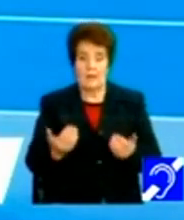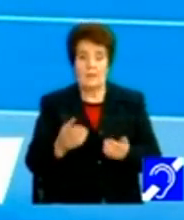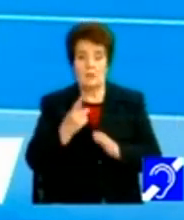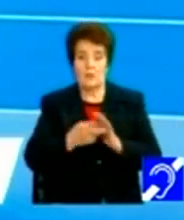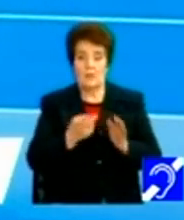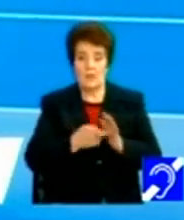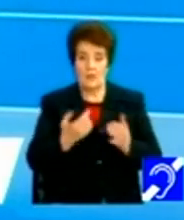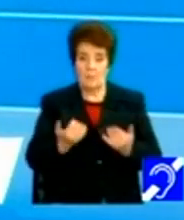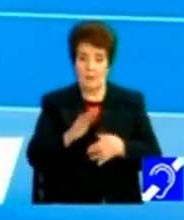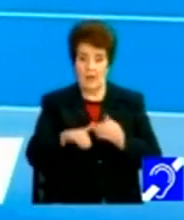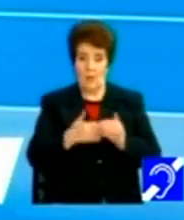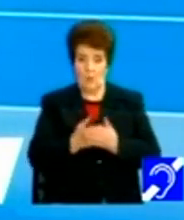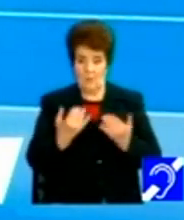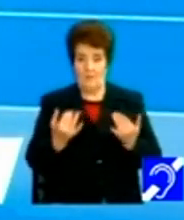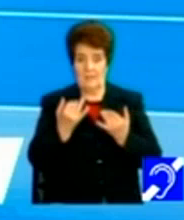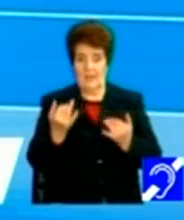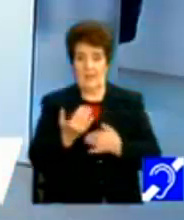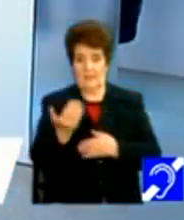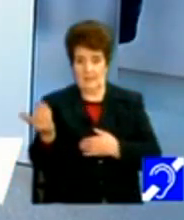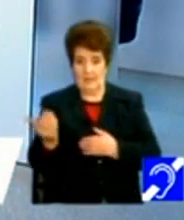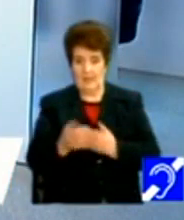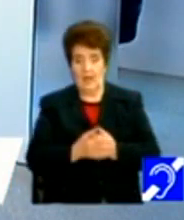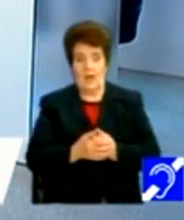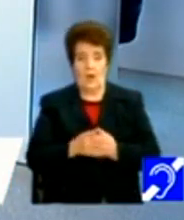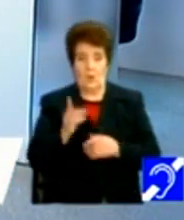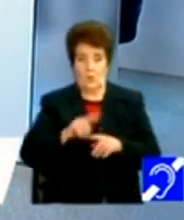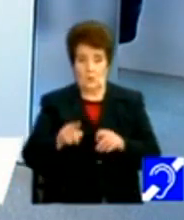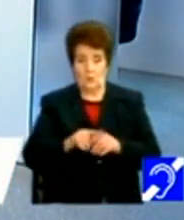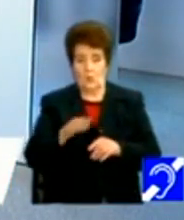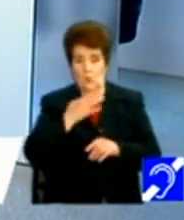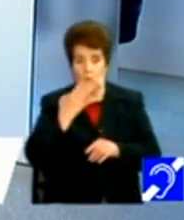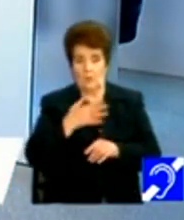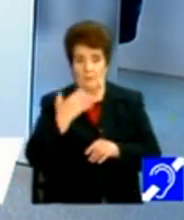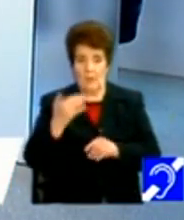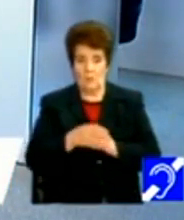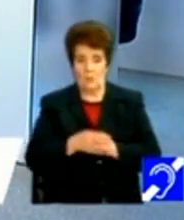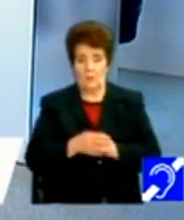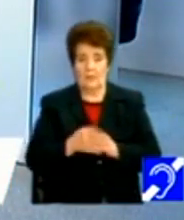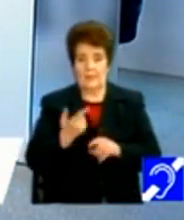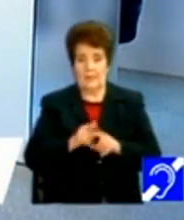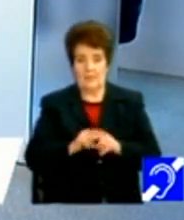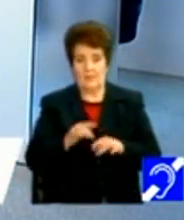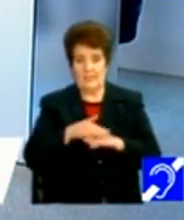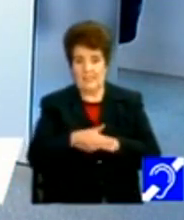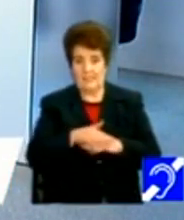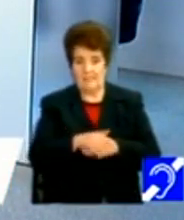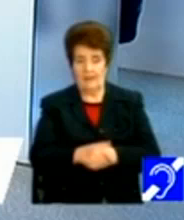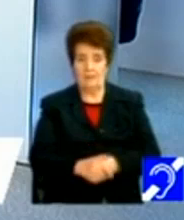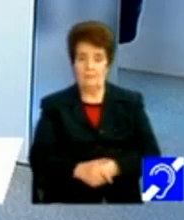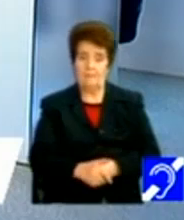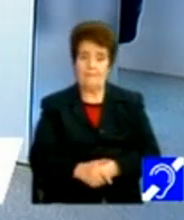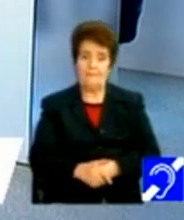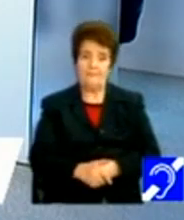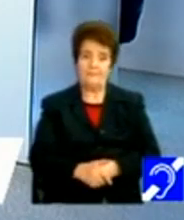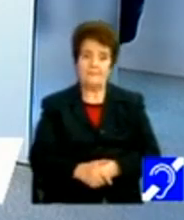sondajele care au apărut până acum vă creditează pe dumneavoastră, pe ambii, cu scoruri mult mai mici decât această cifră. Deci nici în sumate